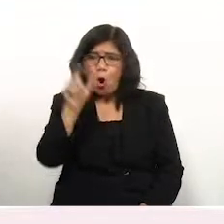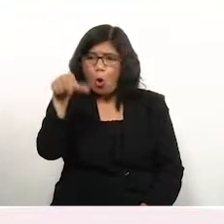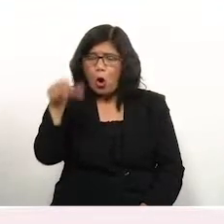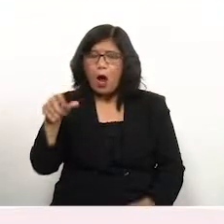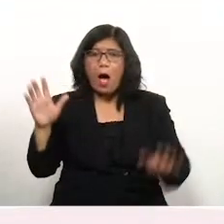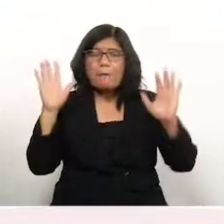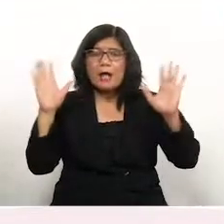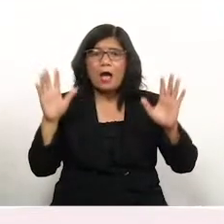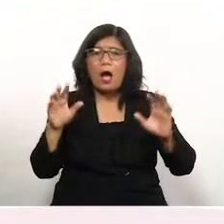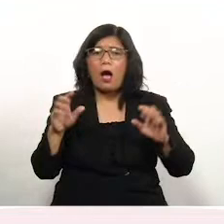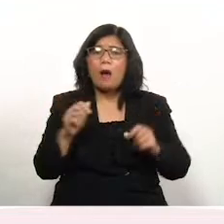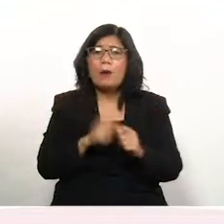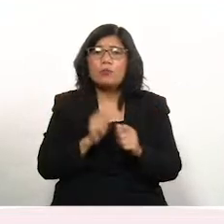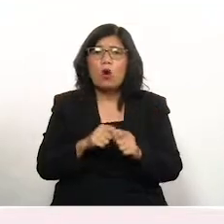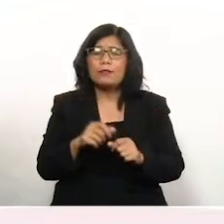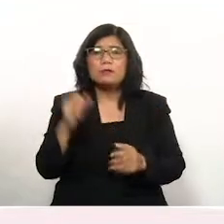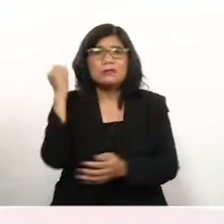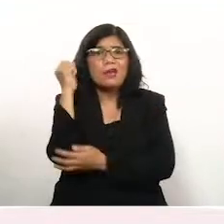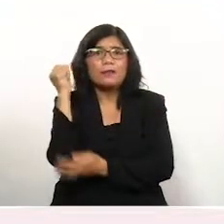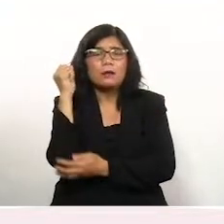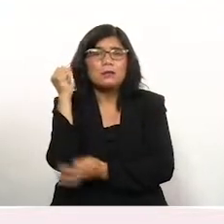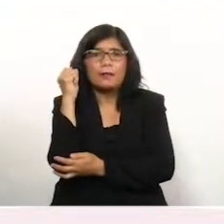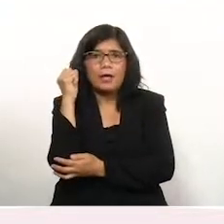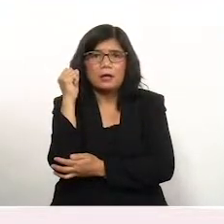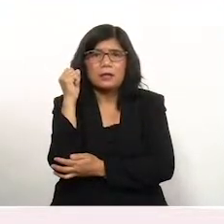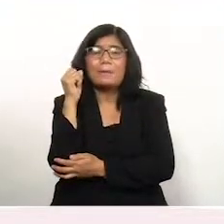Hai tadi jangan membalas kejahatan dengan kejahatan teman-teman